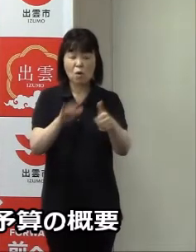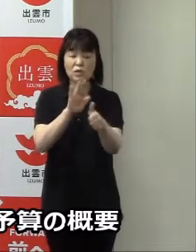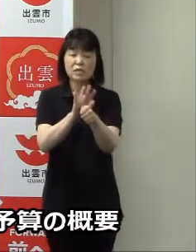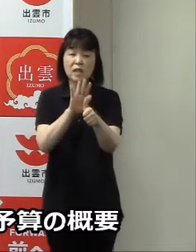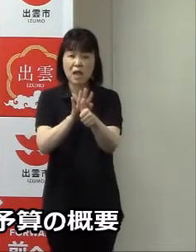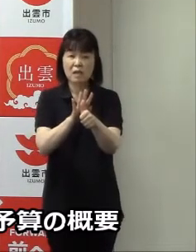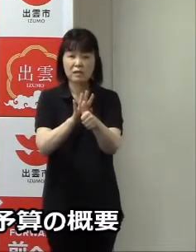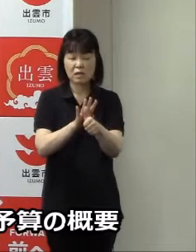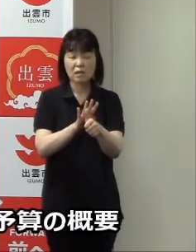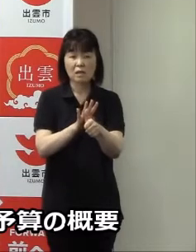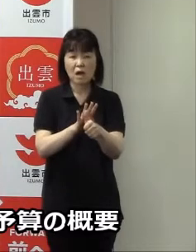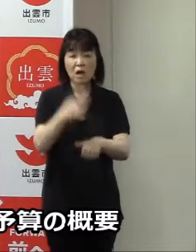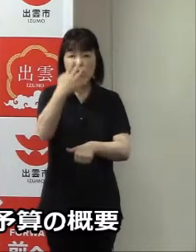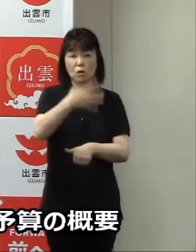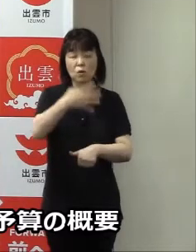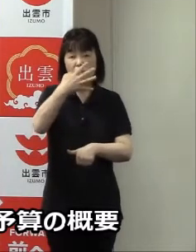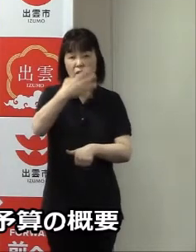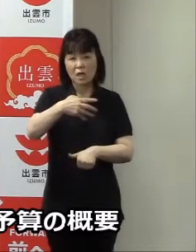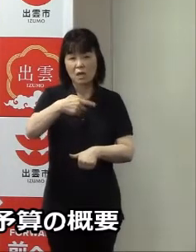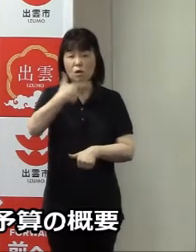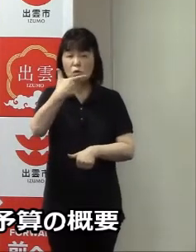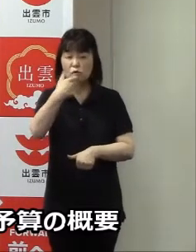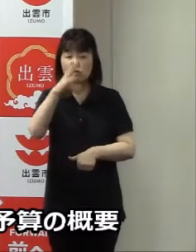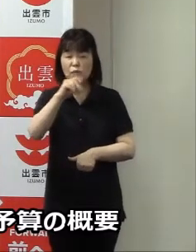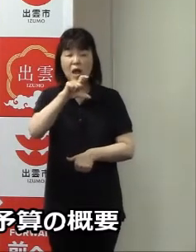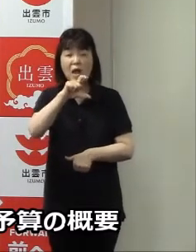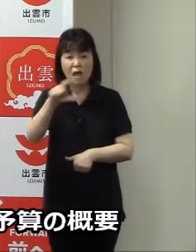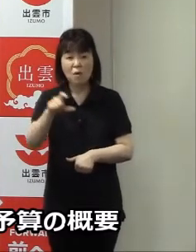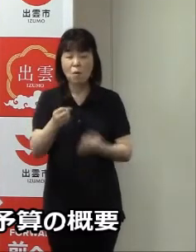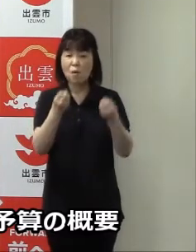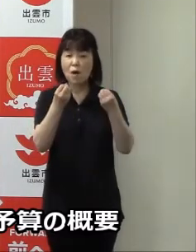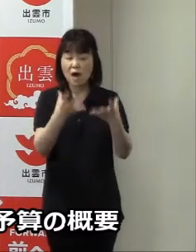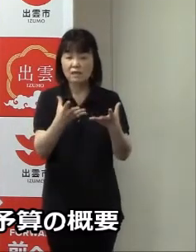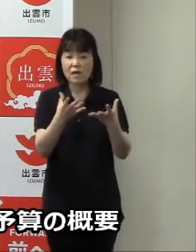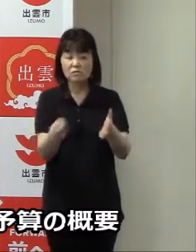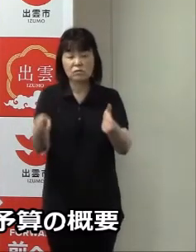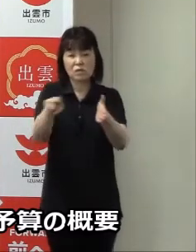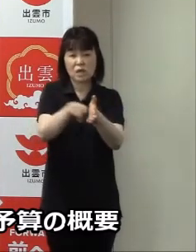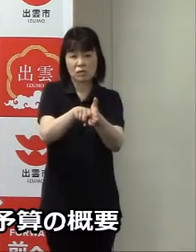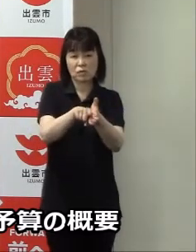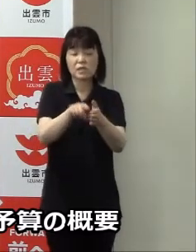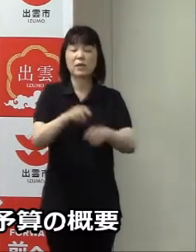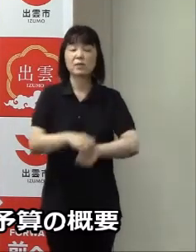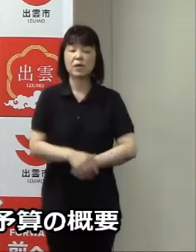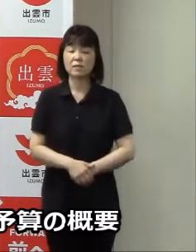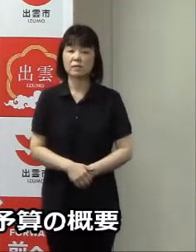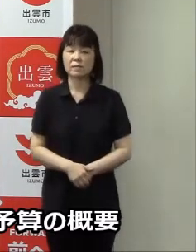4060万円を一部新規として計上しております。